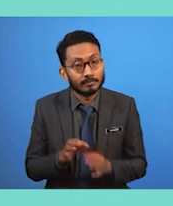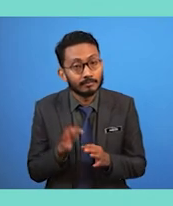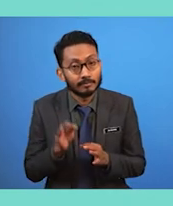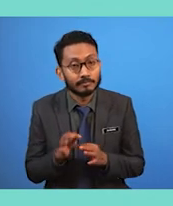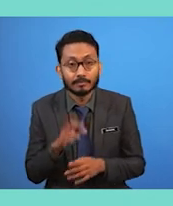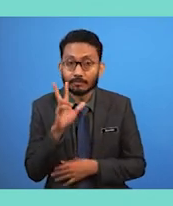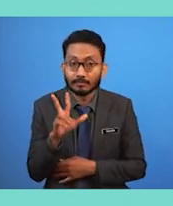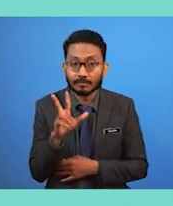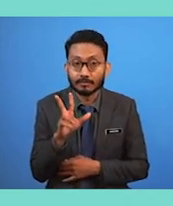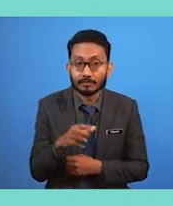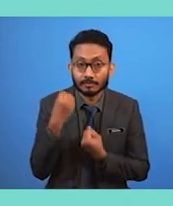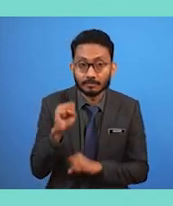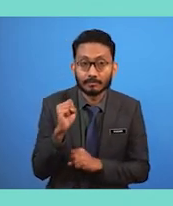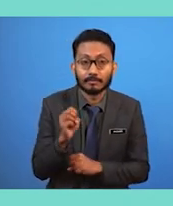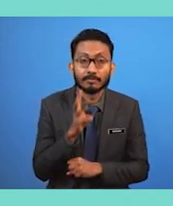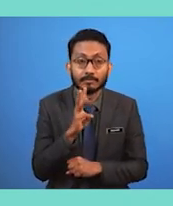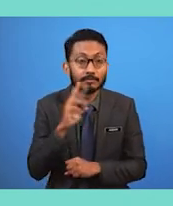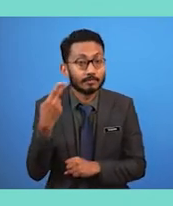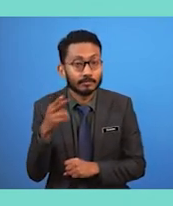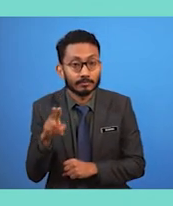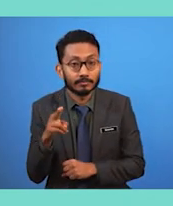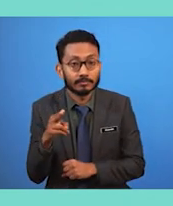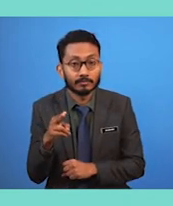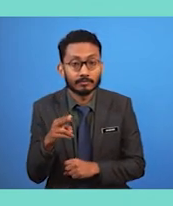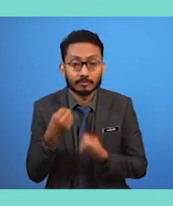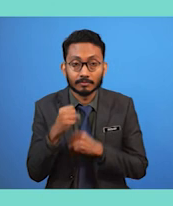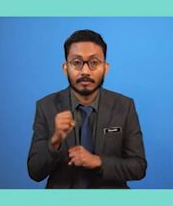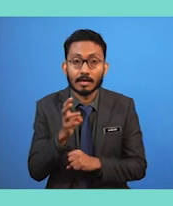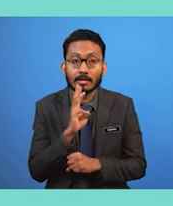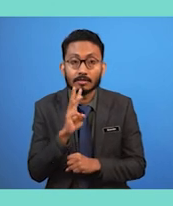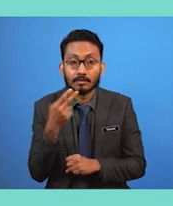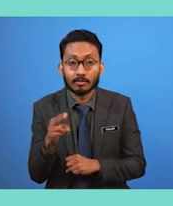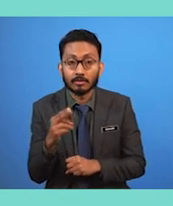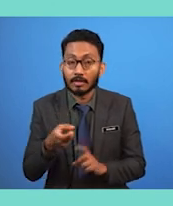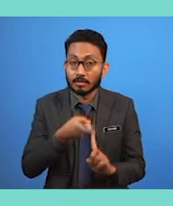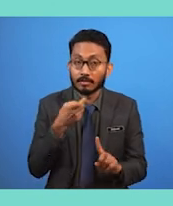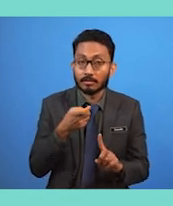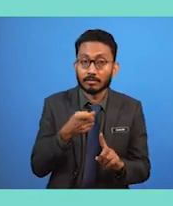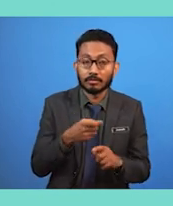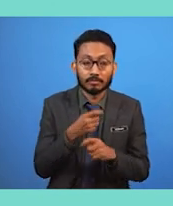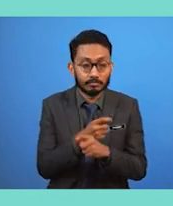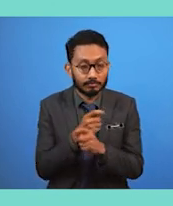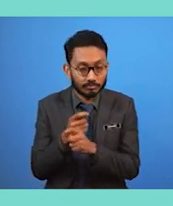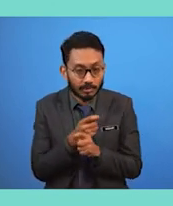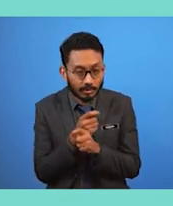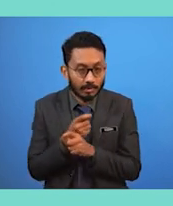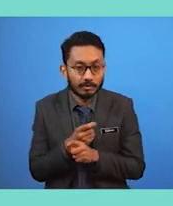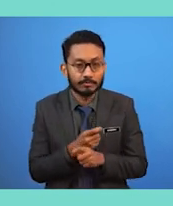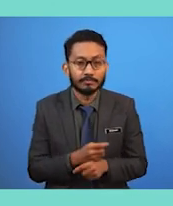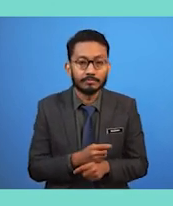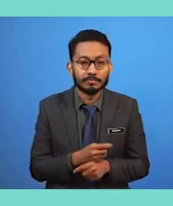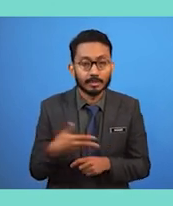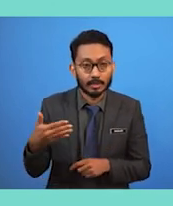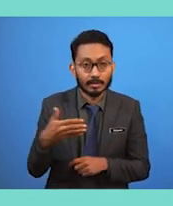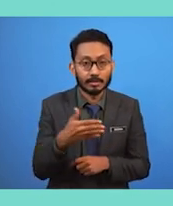Penyediaan air hijau. Sediakan air hijau daripada air tenakan ikan seperti ikan tilapia,